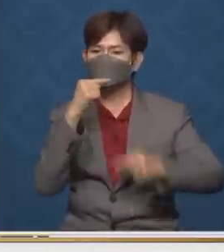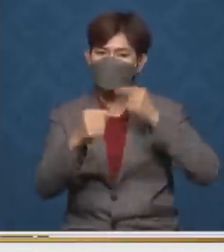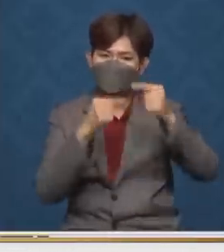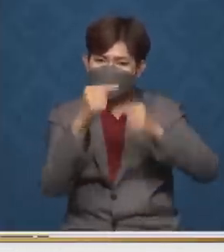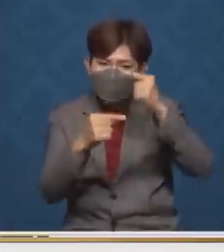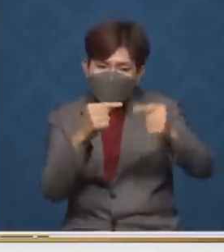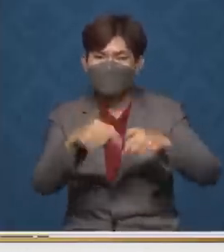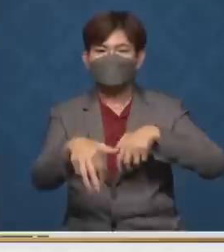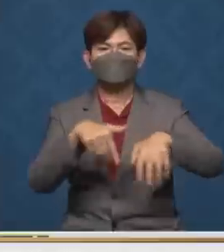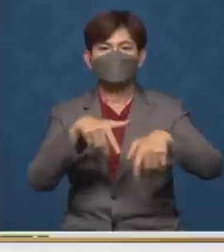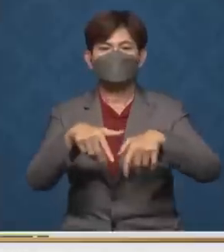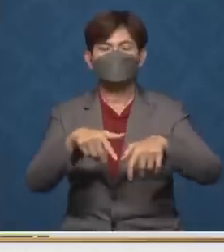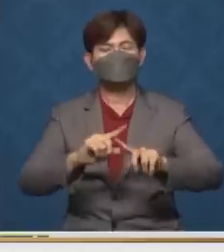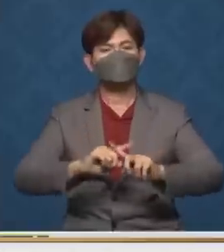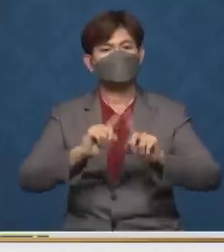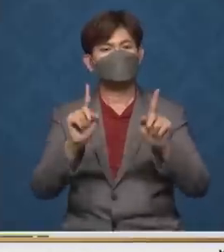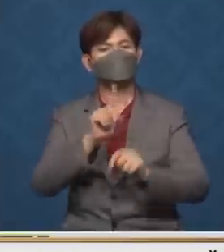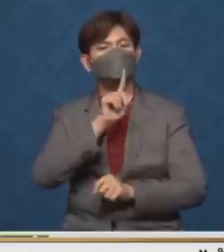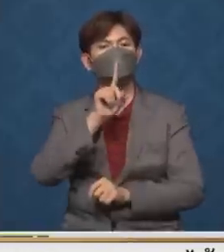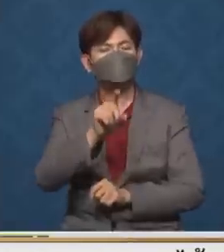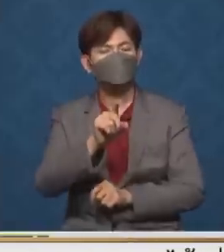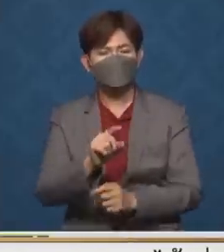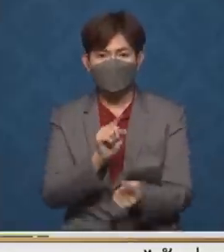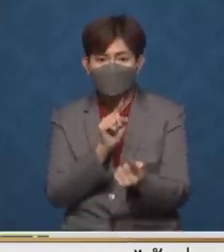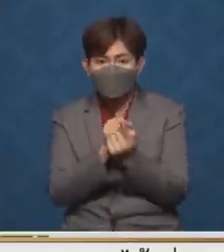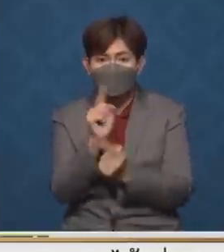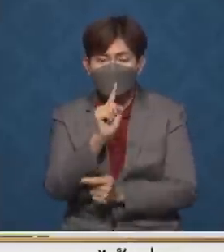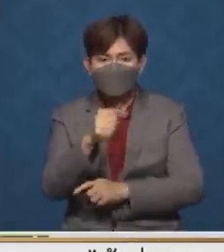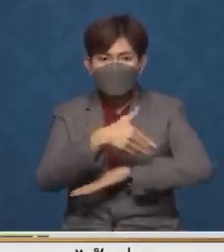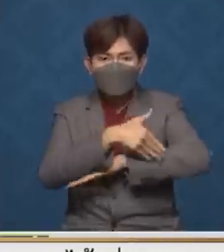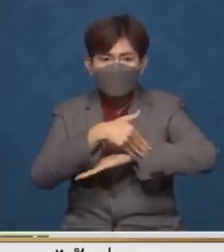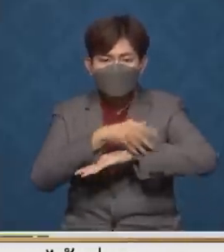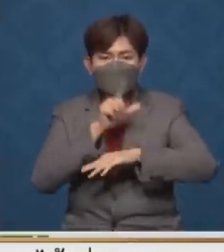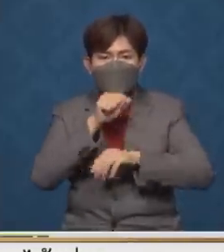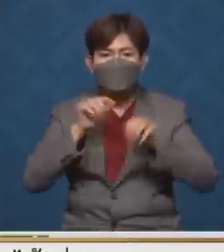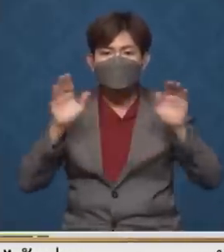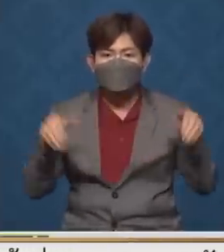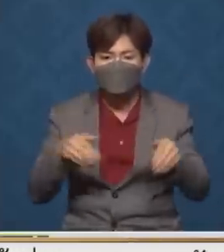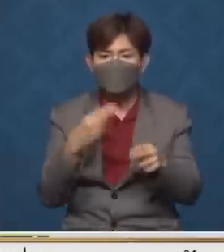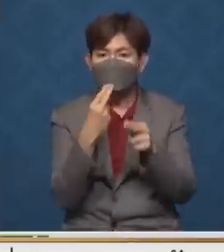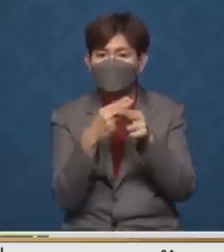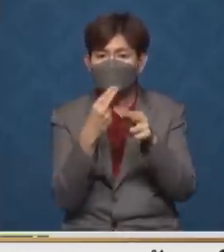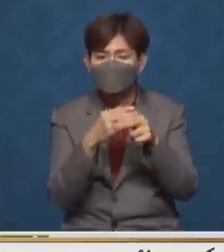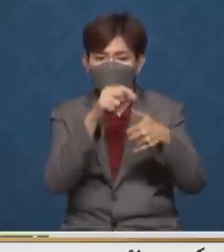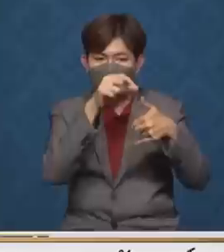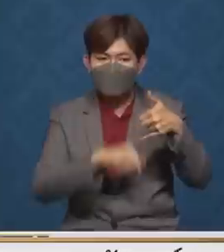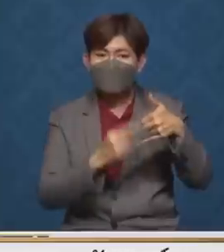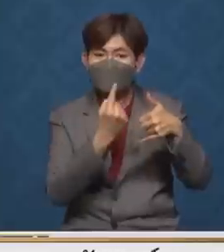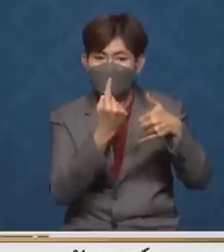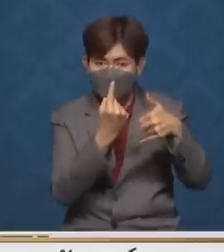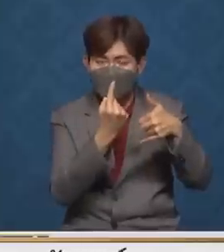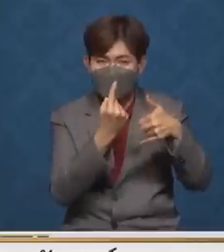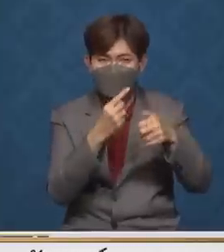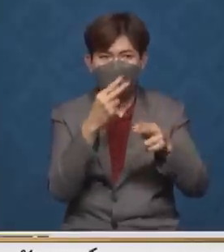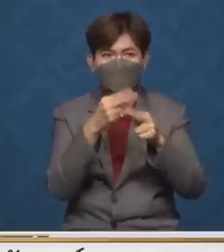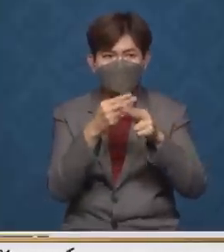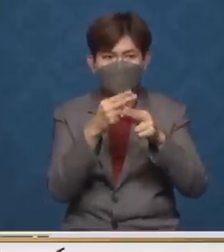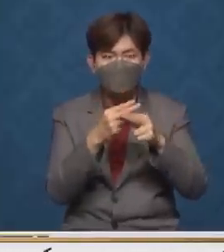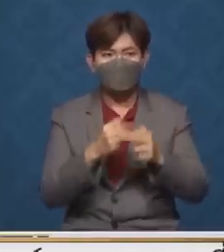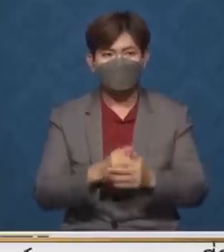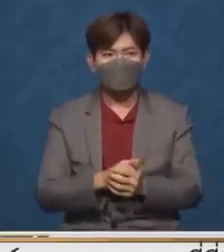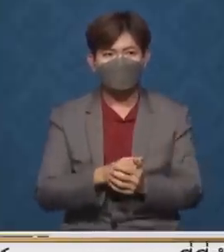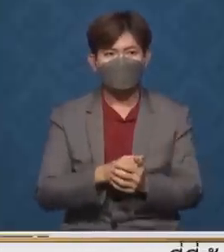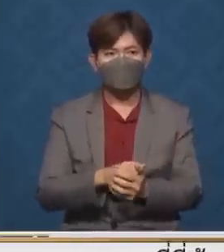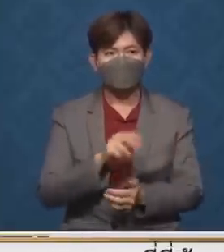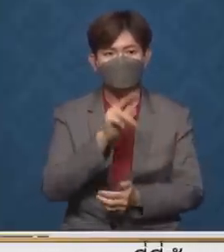และสำรายไปกว่านั้นครับผมไปพบเจอบัญชีทวิตเตอร์ รายหน่ครับมีชื่อว่า น